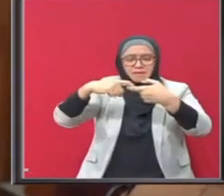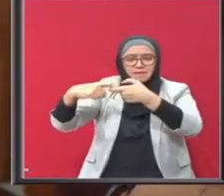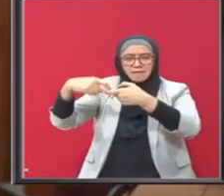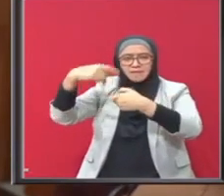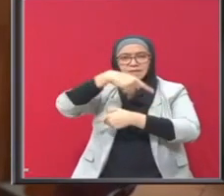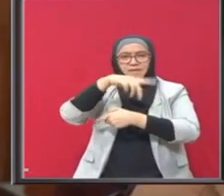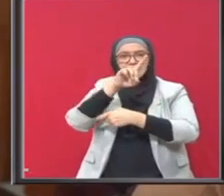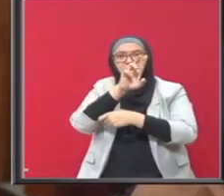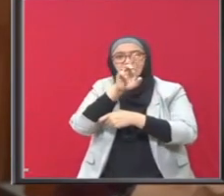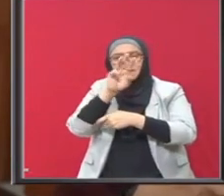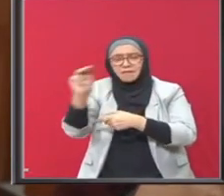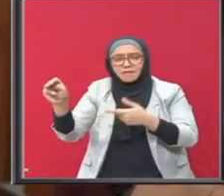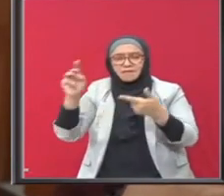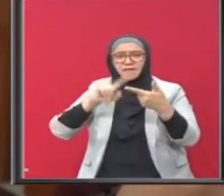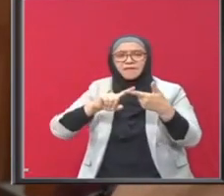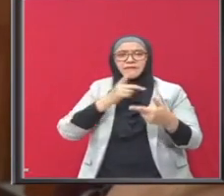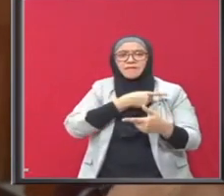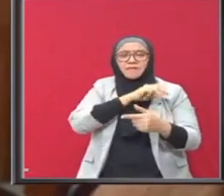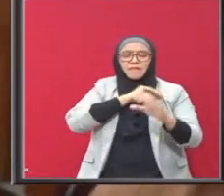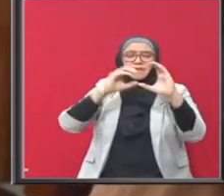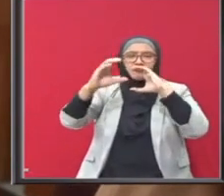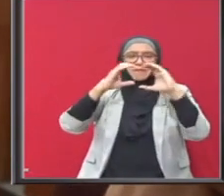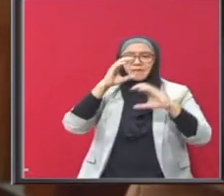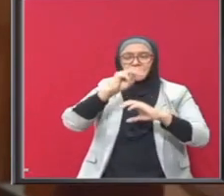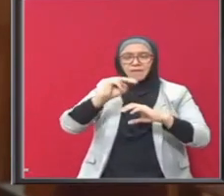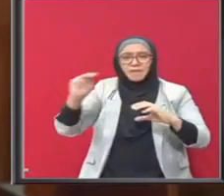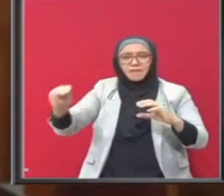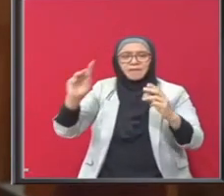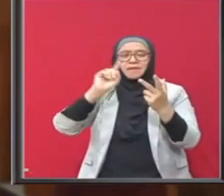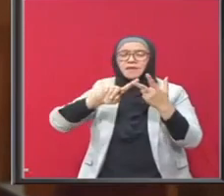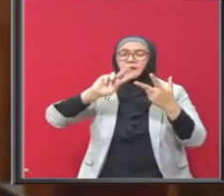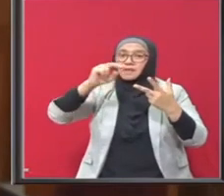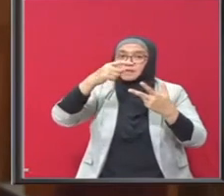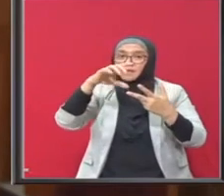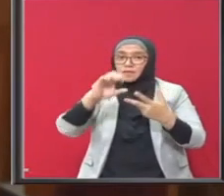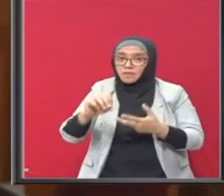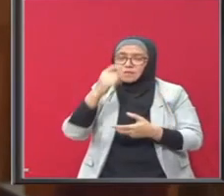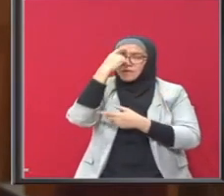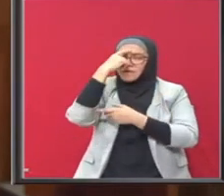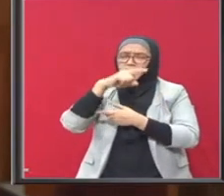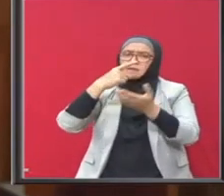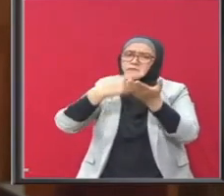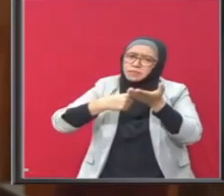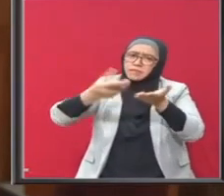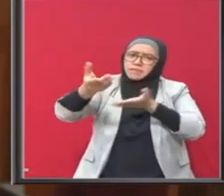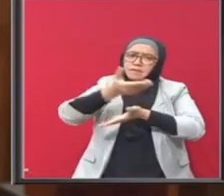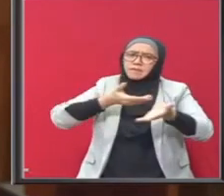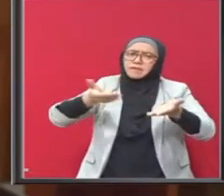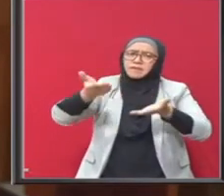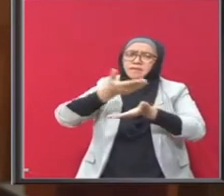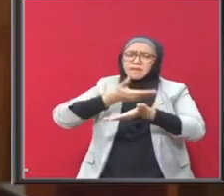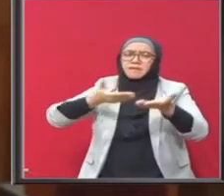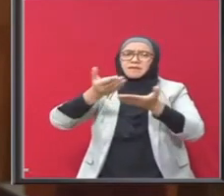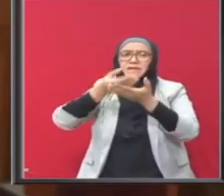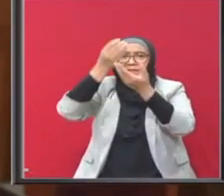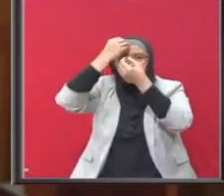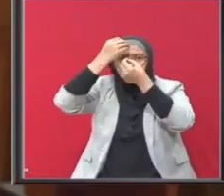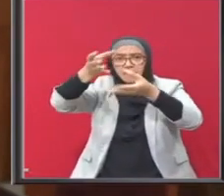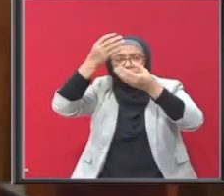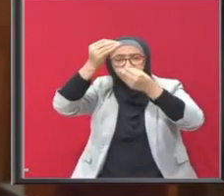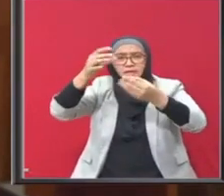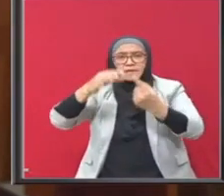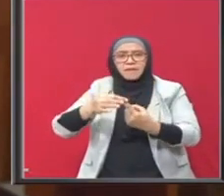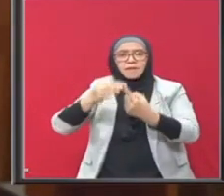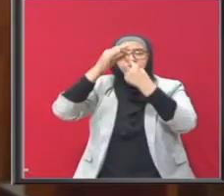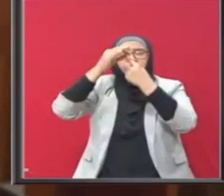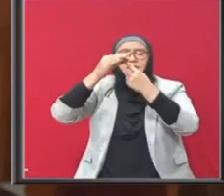m termasuk Kementerian ngasih makanya dia ngomel2 membincangkan perbadaan maklumat berkaitan terutama berkaitan dengan